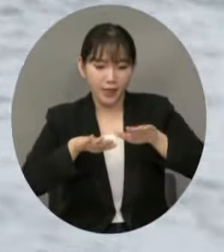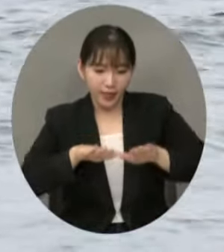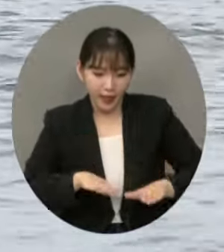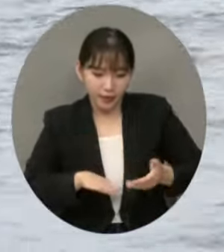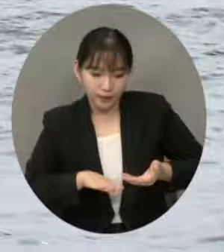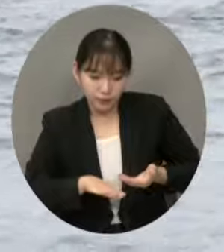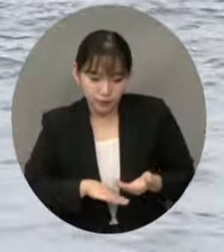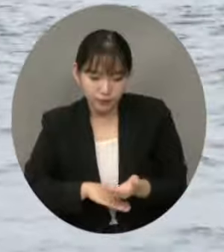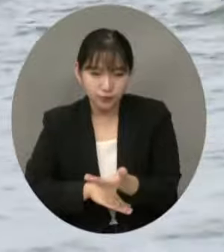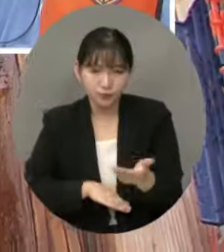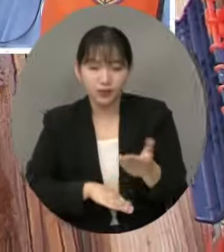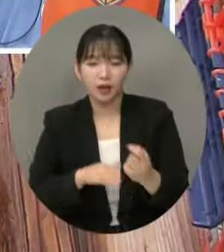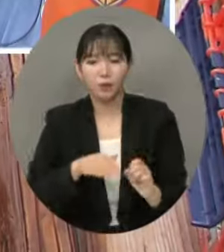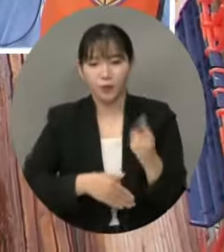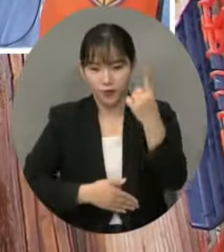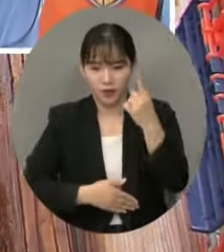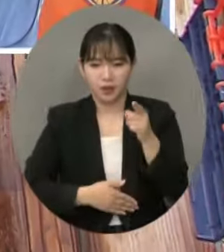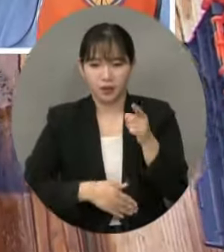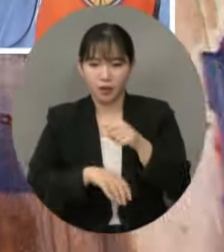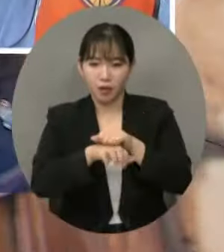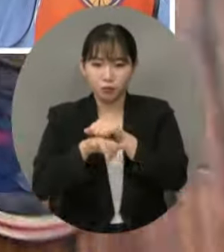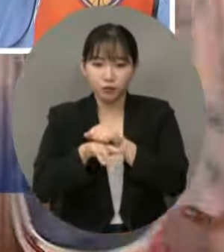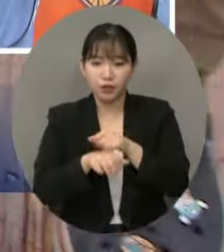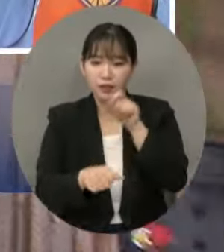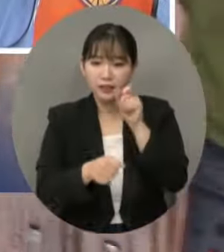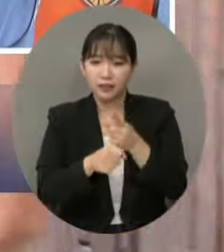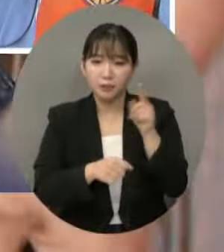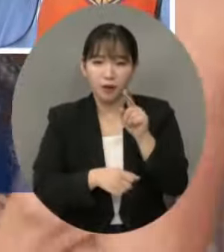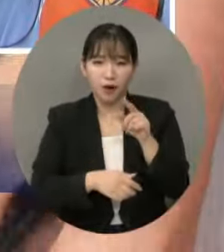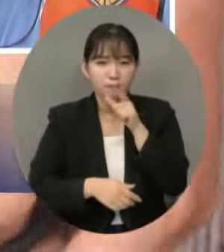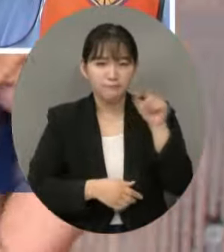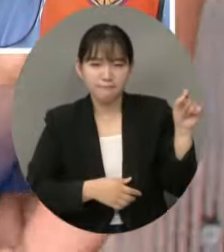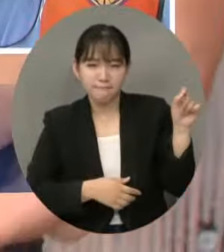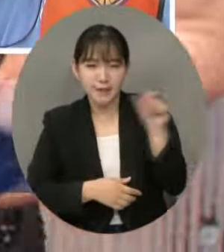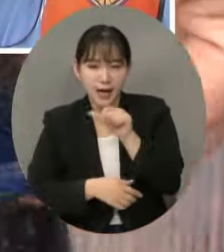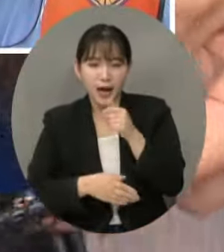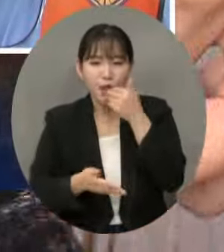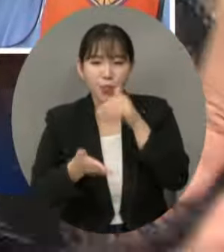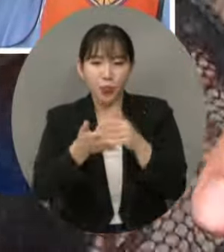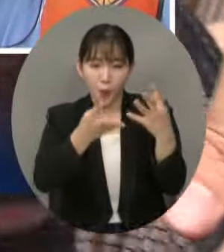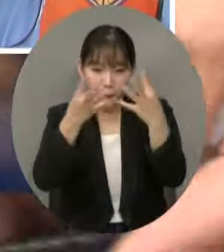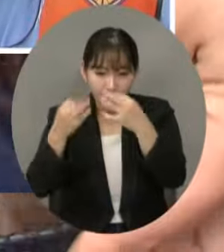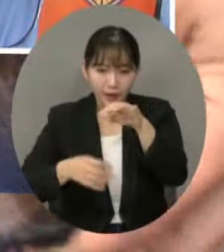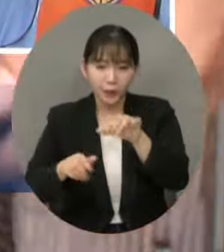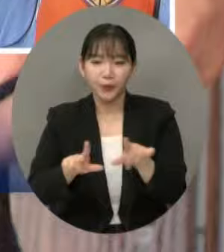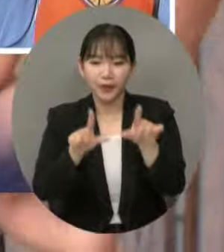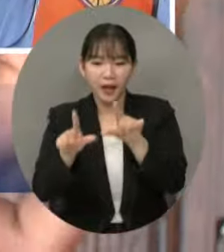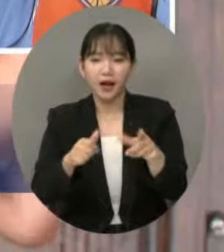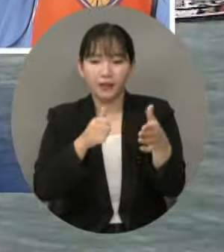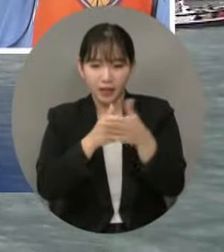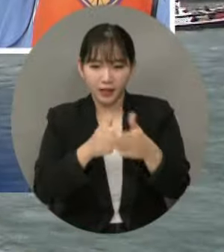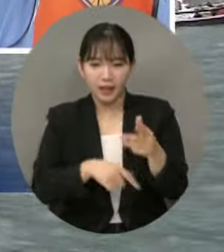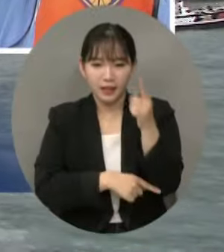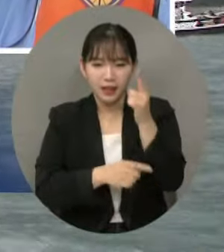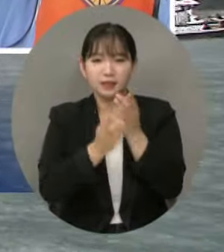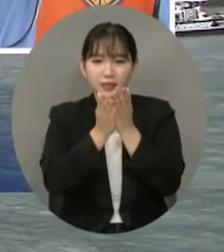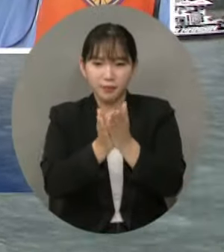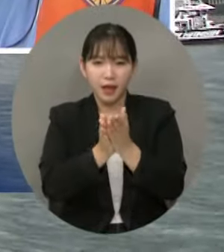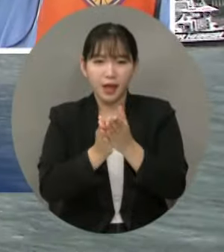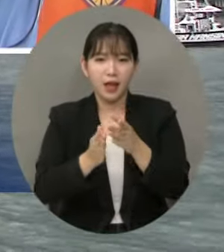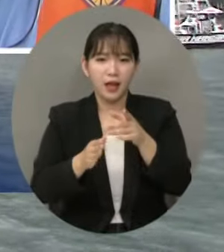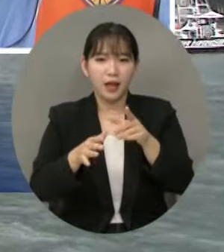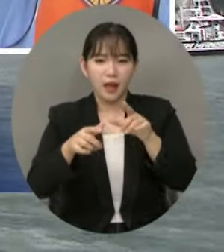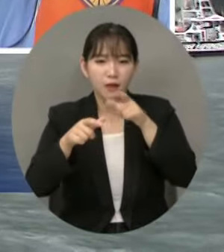원인으로 보고 있습니다. 문어의 특성상 물살이 빠르고 암초 지형에 주로 서식하다 보니 낚시 어선들이